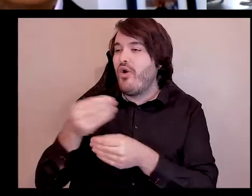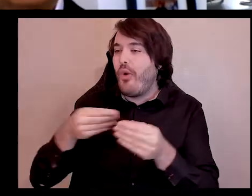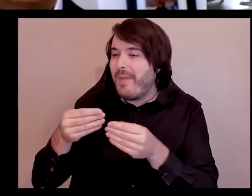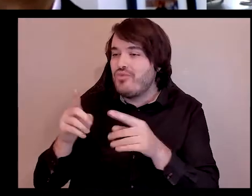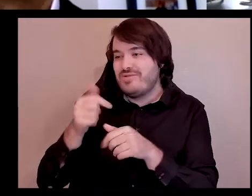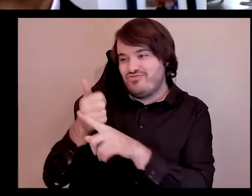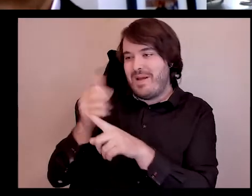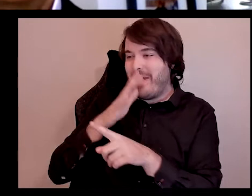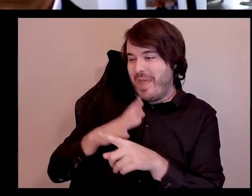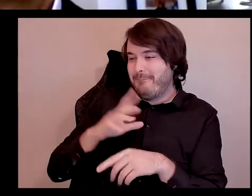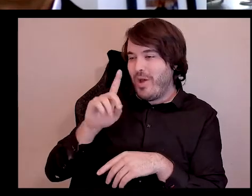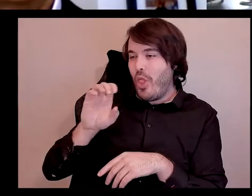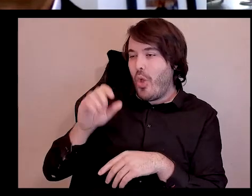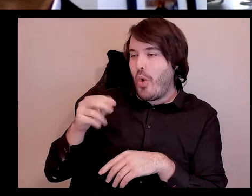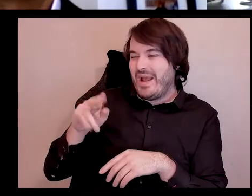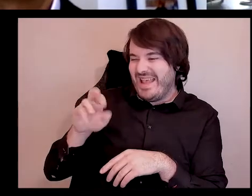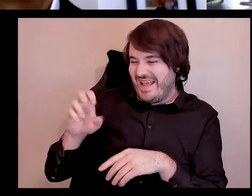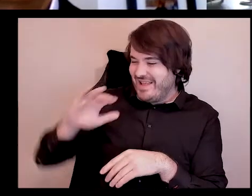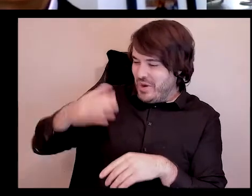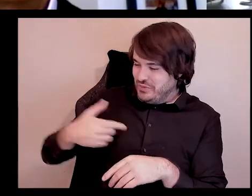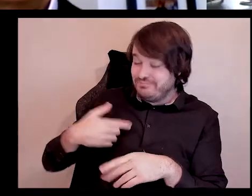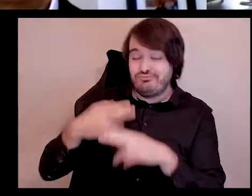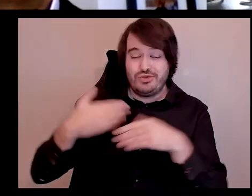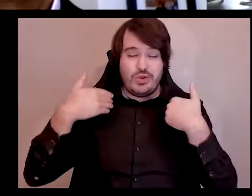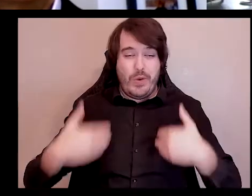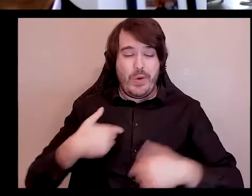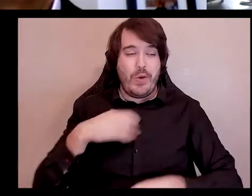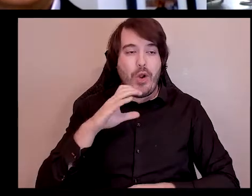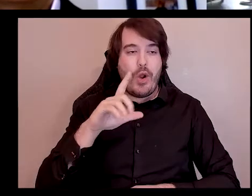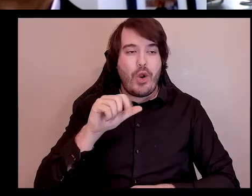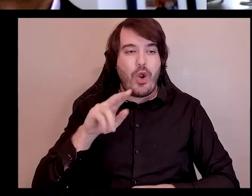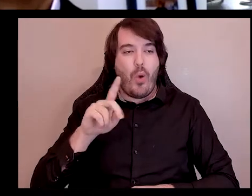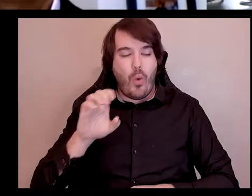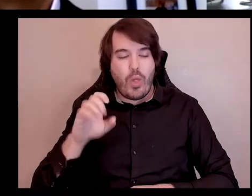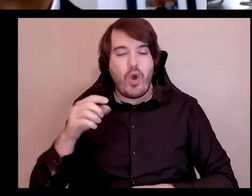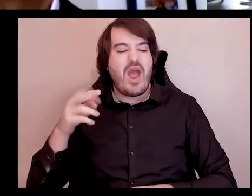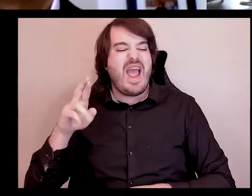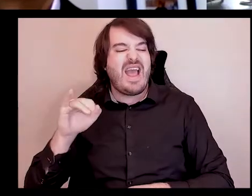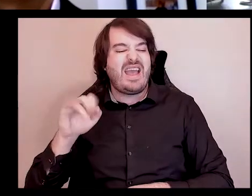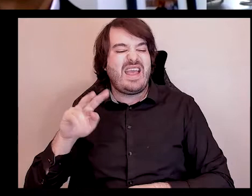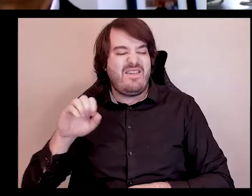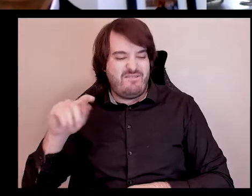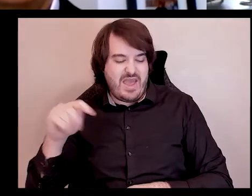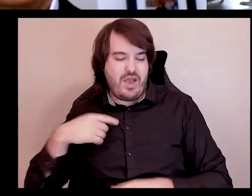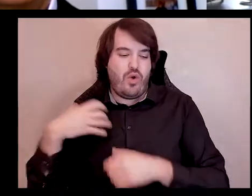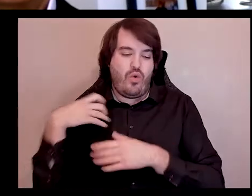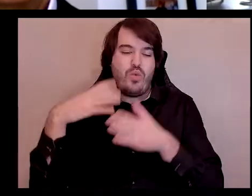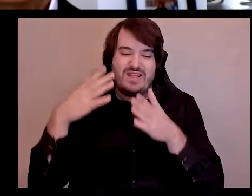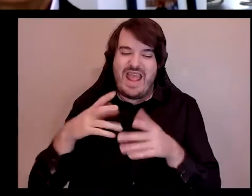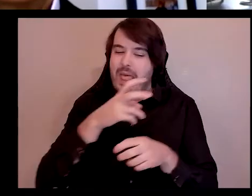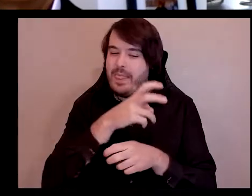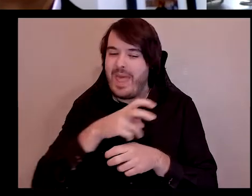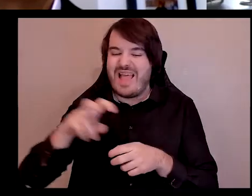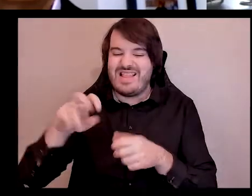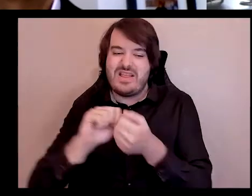commerce et à vous-même, Mme de Guire, de nous accueillir aujourd'hui. Alors, je suis Claude Rivet, conseiller en gestion et transition de carrière.